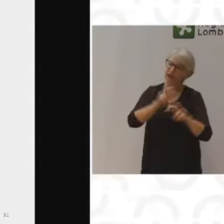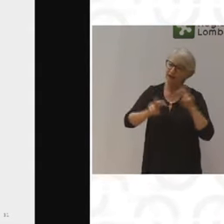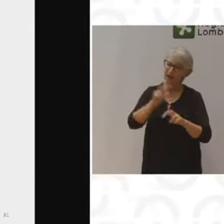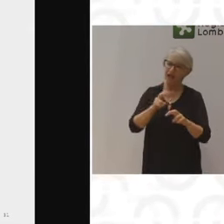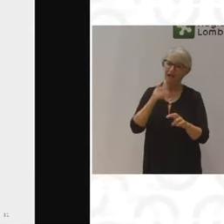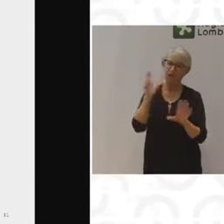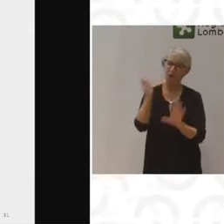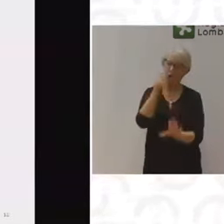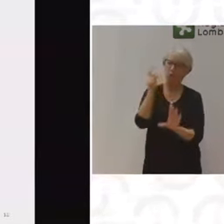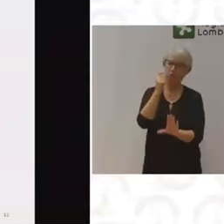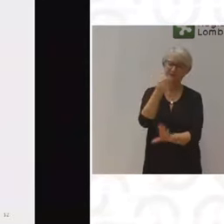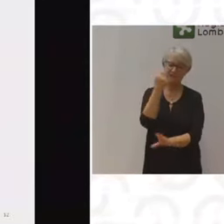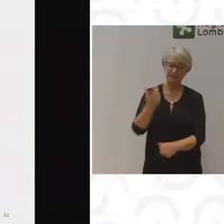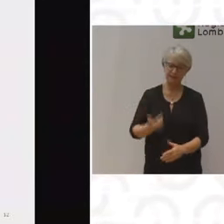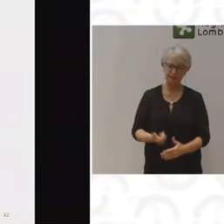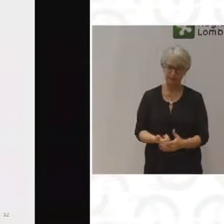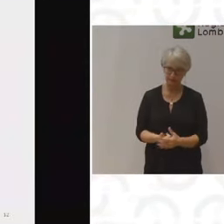attuate.